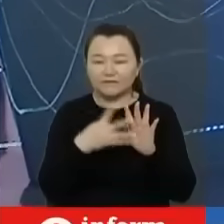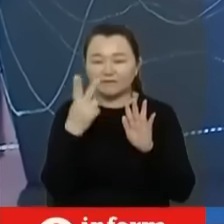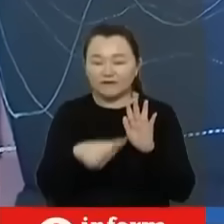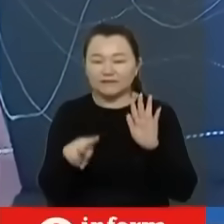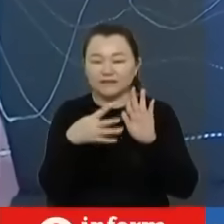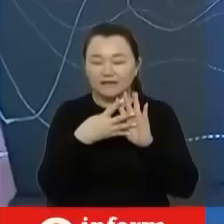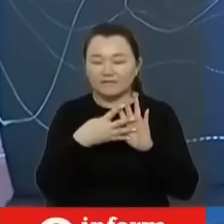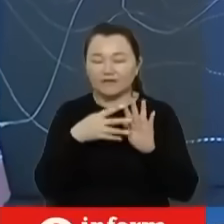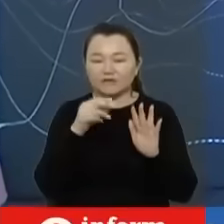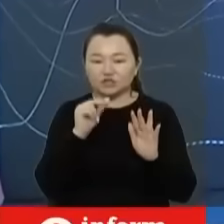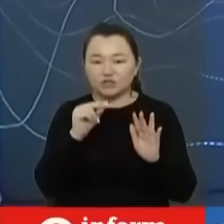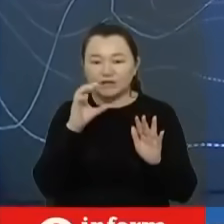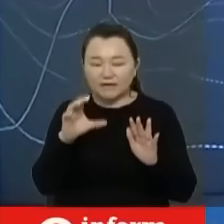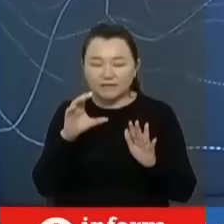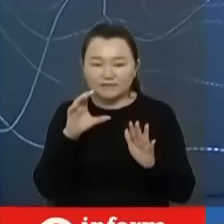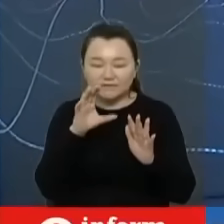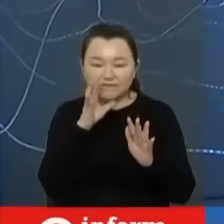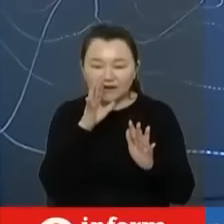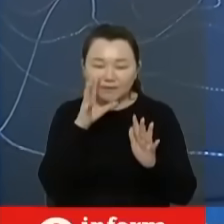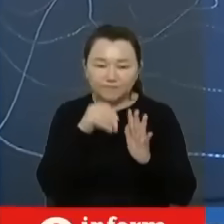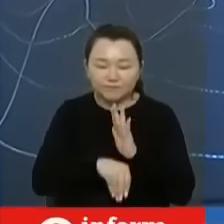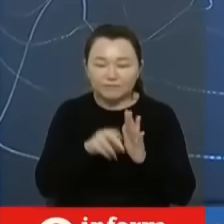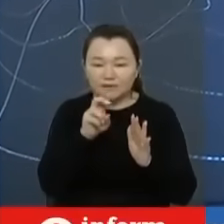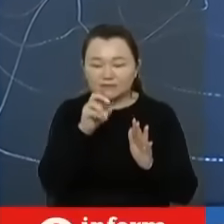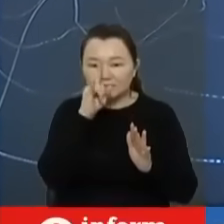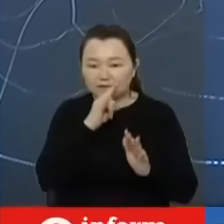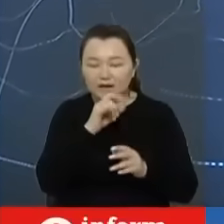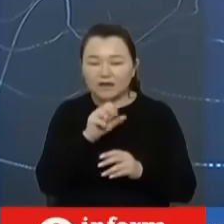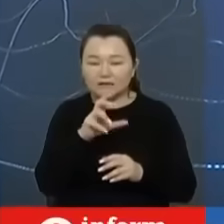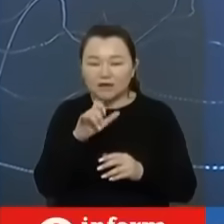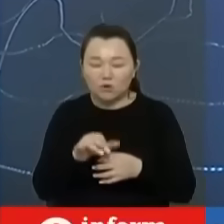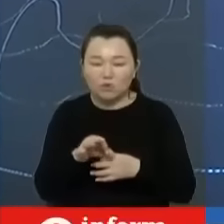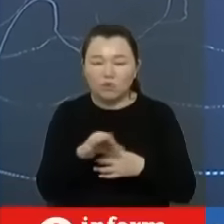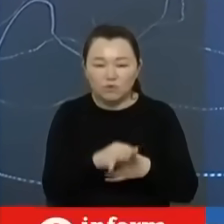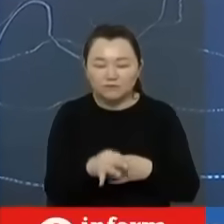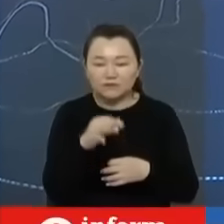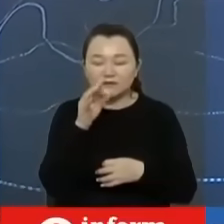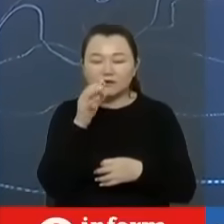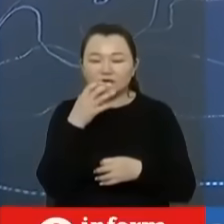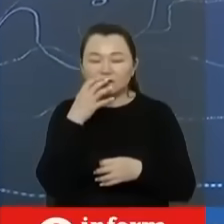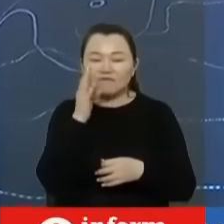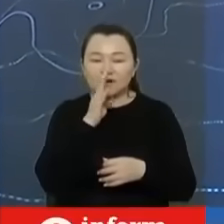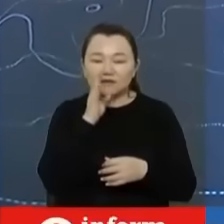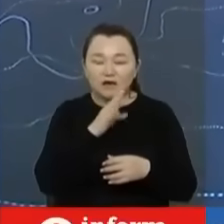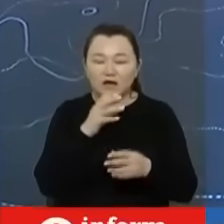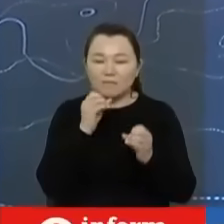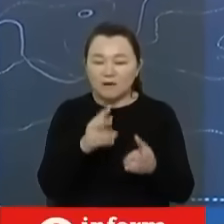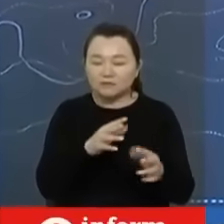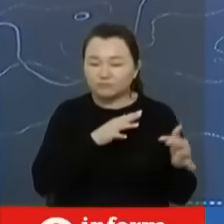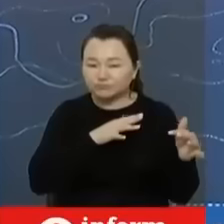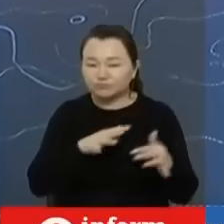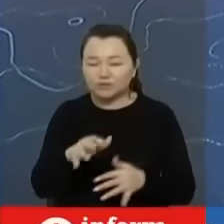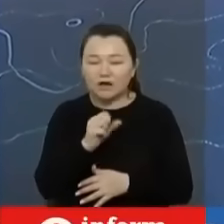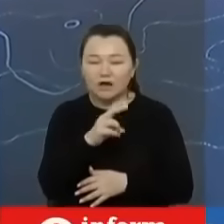29 төтенше жағдай режимі енгізілген. Әсіресе Батыс Қазақстан мен Атырау облыстарына қызыл судан төнер қатер көп. Ақмола,